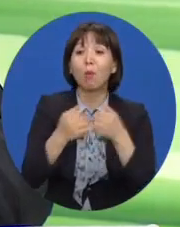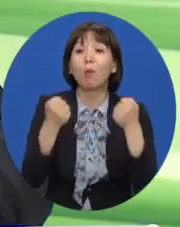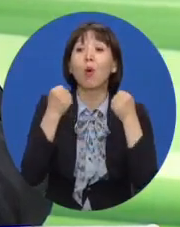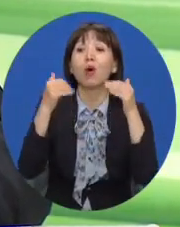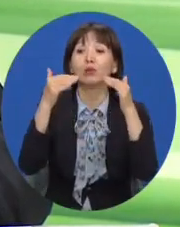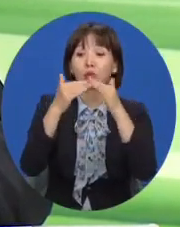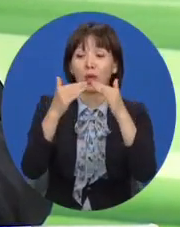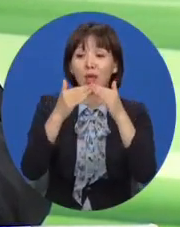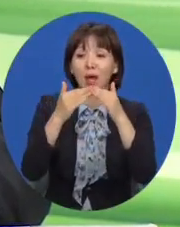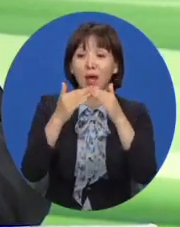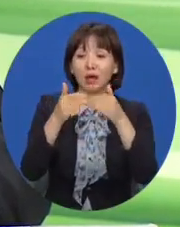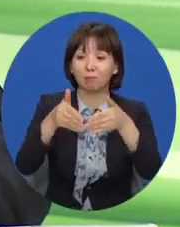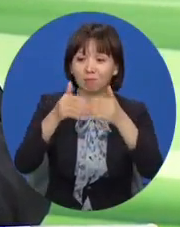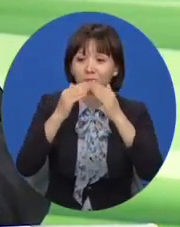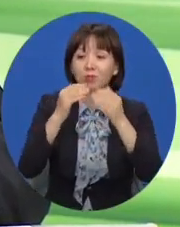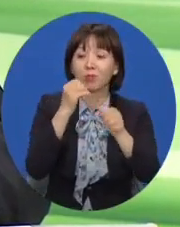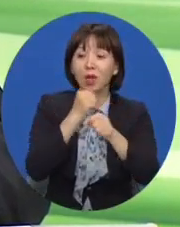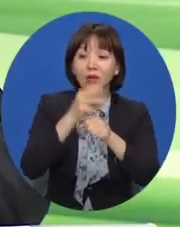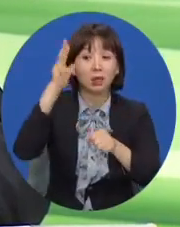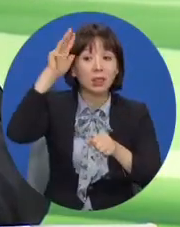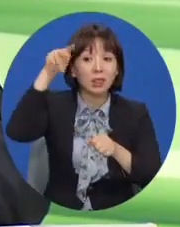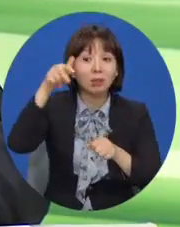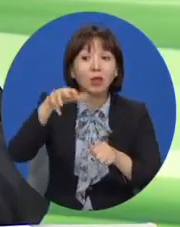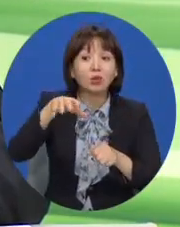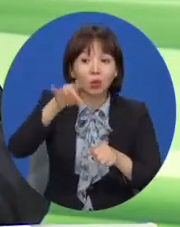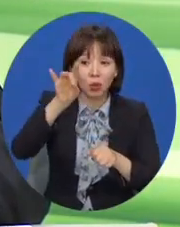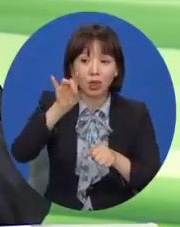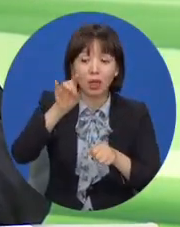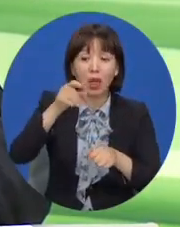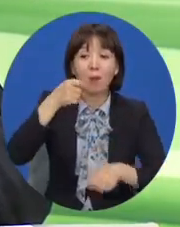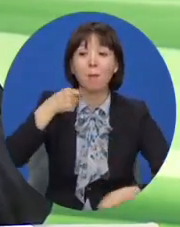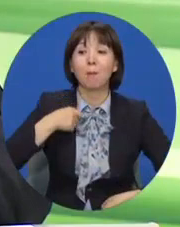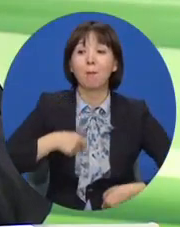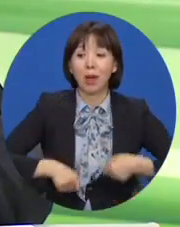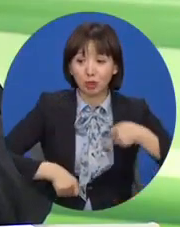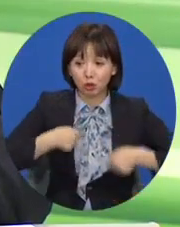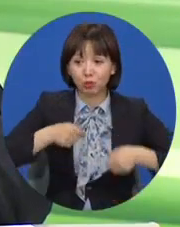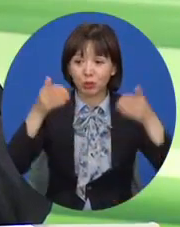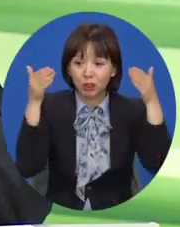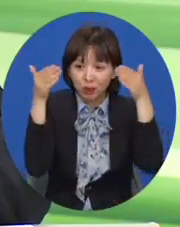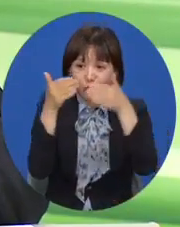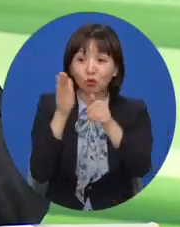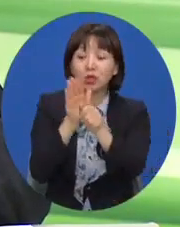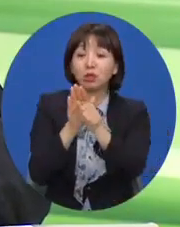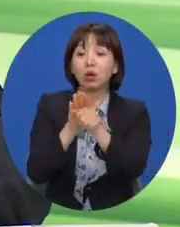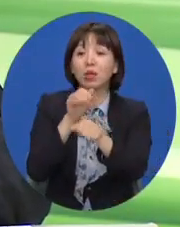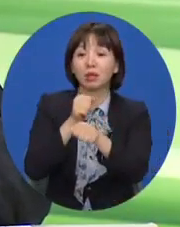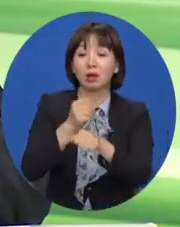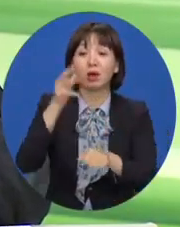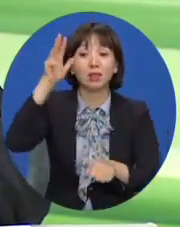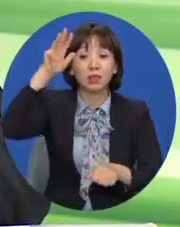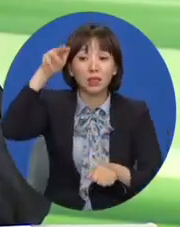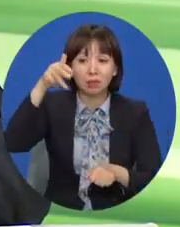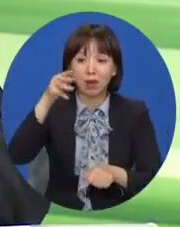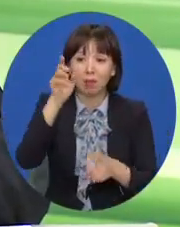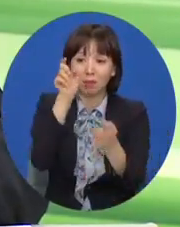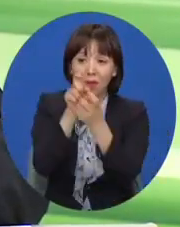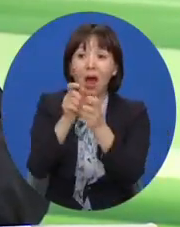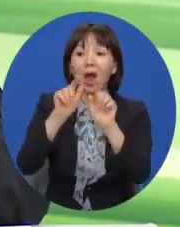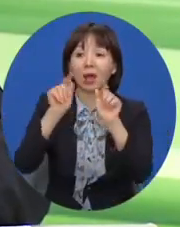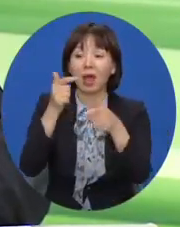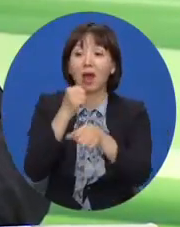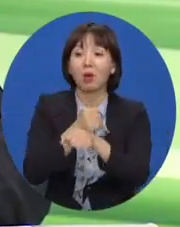설치를 해서 치매 초기에 어떤 맞춤형 집중 지원을 해서 치매가 걸리지 않도록 하고